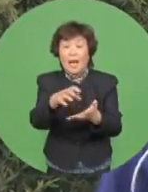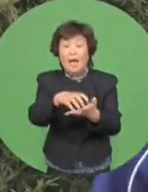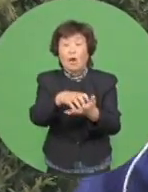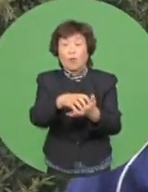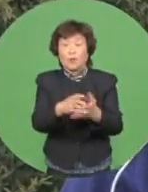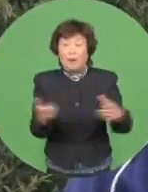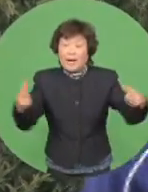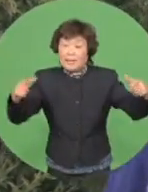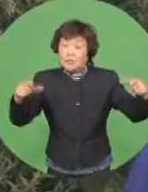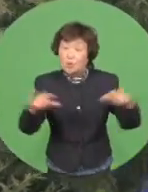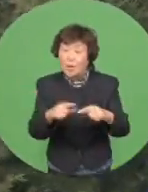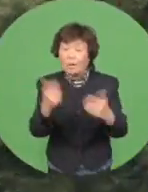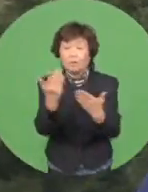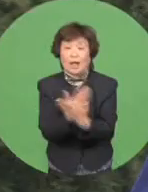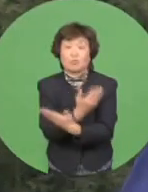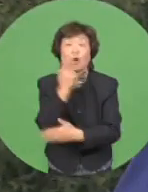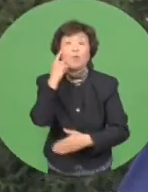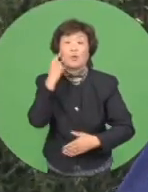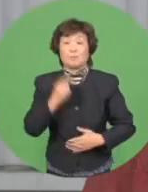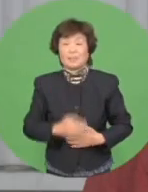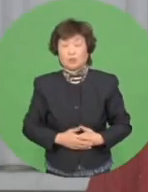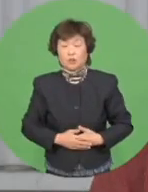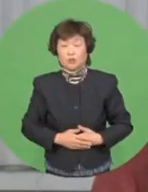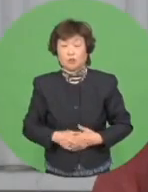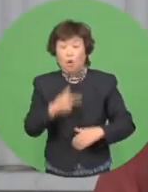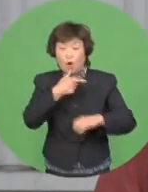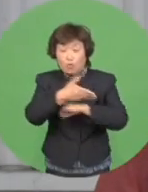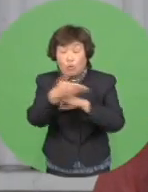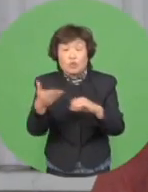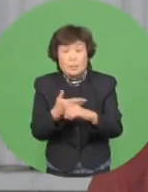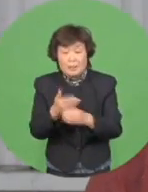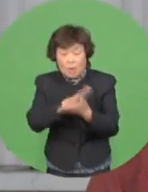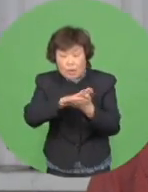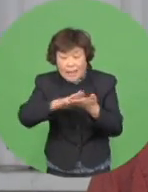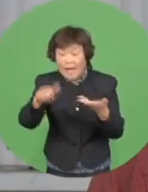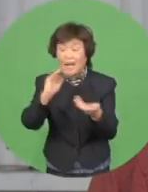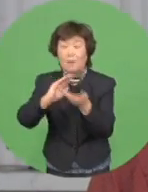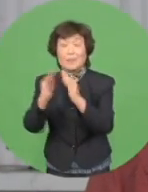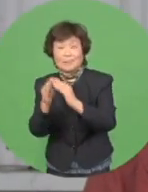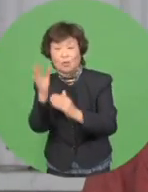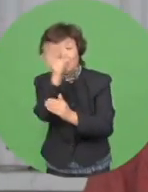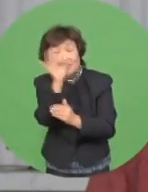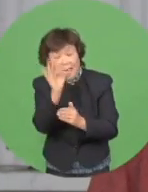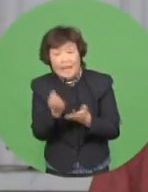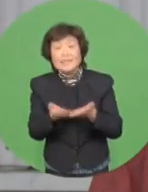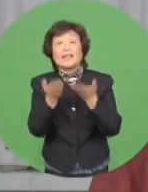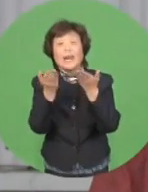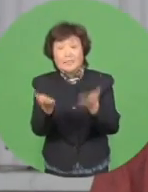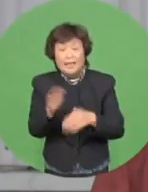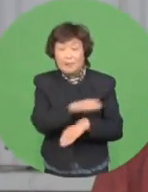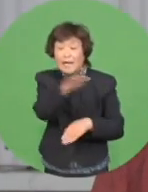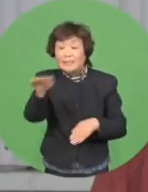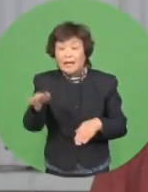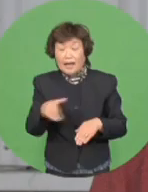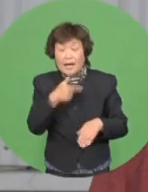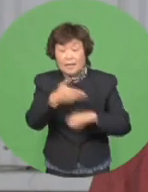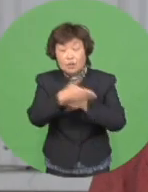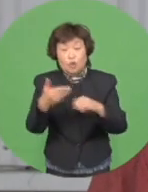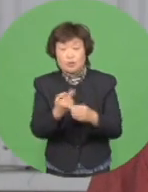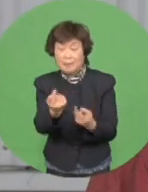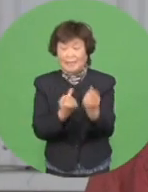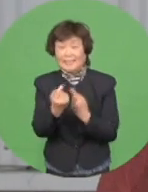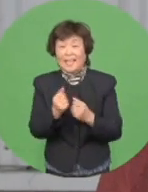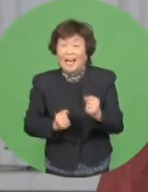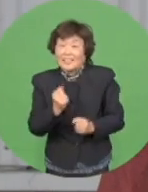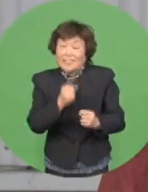ミを出さなくてもいいんじゃないかなとは思いました。 徳島のね、綺麗な街を見ていただいて、お手皆さんが徳島に来て走ってよかった